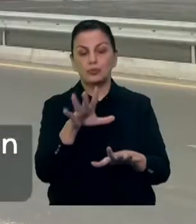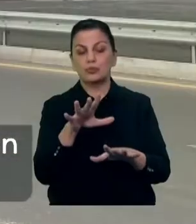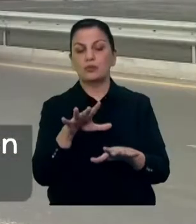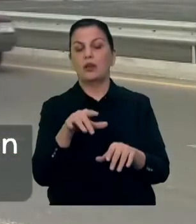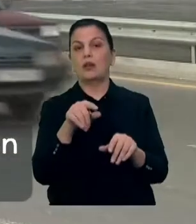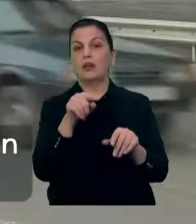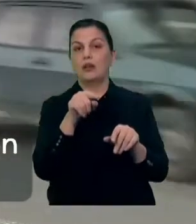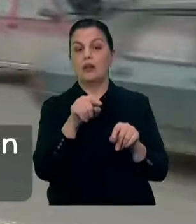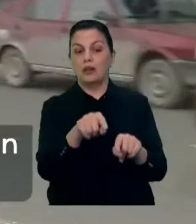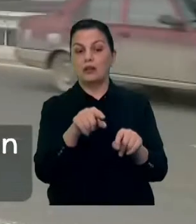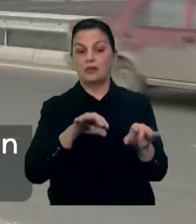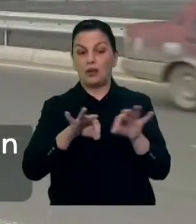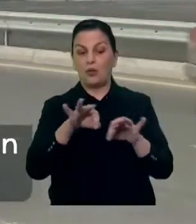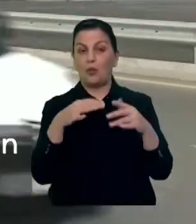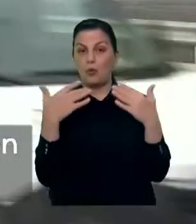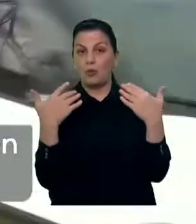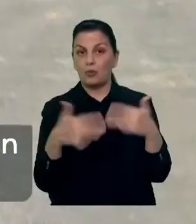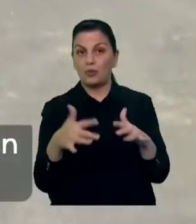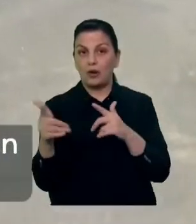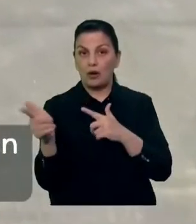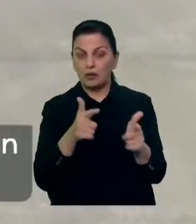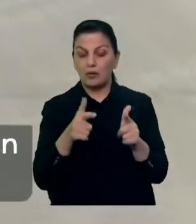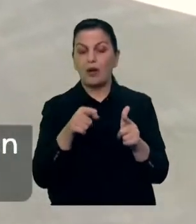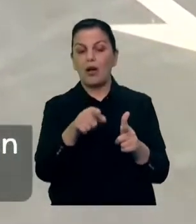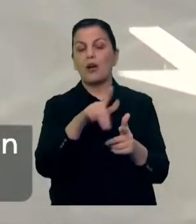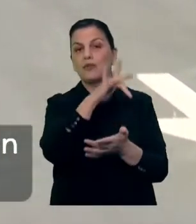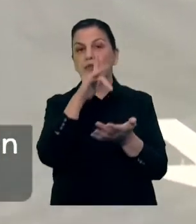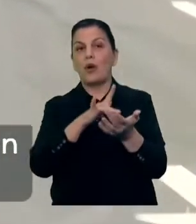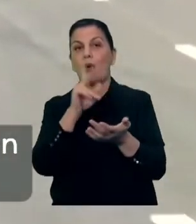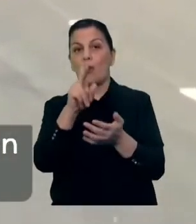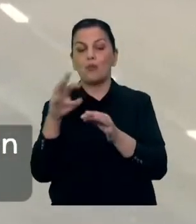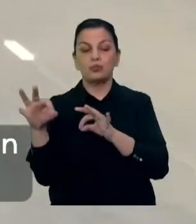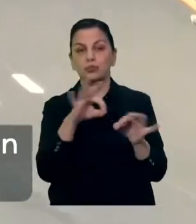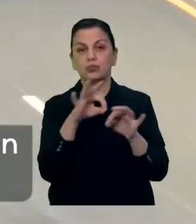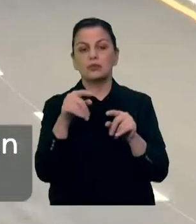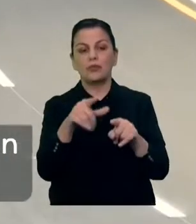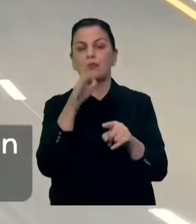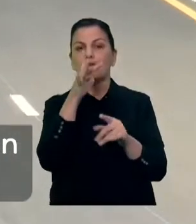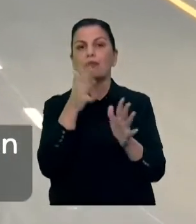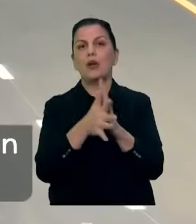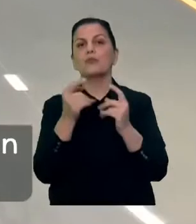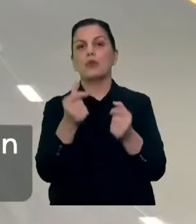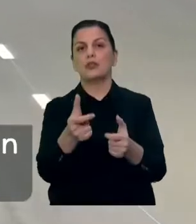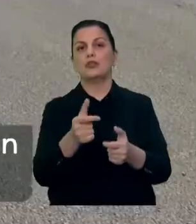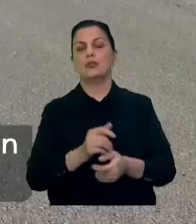ötürücüləri istifadəyə verildikdən sonra bu istiqamətdən şəhərə daxil olan sürücülər yolda daha az vaxt sərf edəcək.